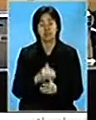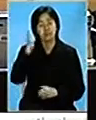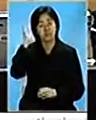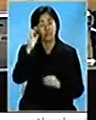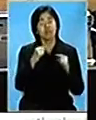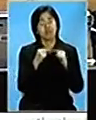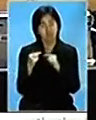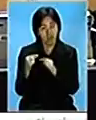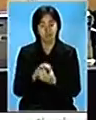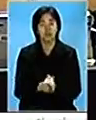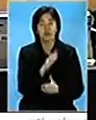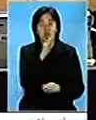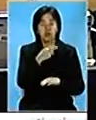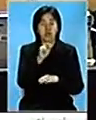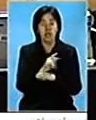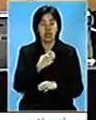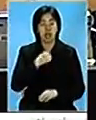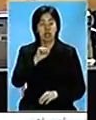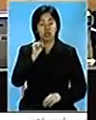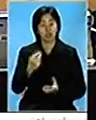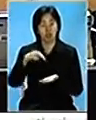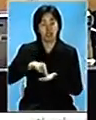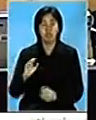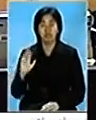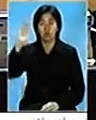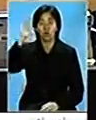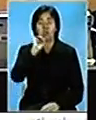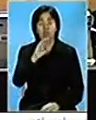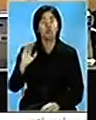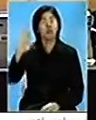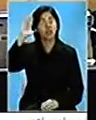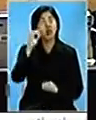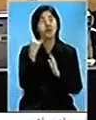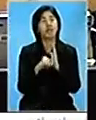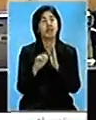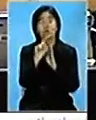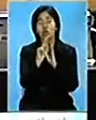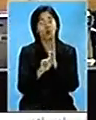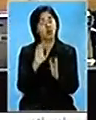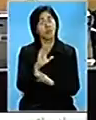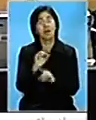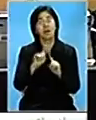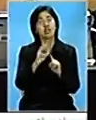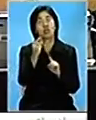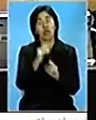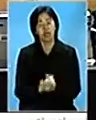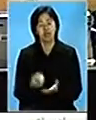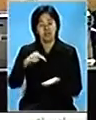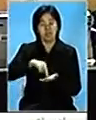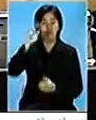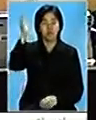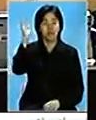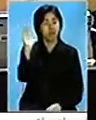าถ้าท่านประธานจะให้สมาชิกประท้วงต้องลุกขึ้นแล้วบอกว่าประท้วงตามข้อบังคับข้อไหนครับไม่ใช่ลุกขึ้นมาอภิปรายพูดพร้อมมั้ยครับท่